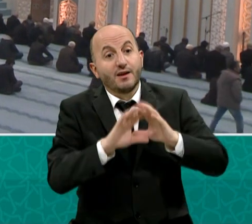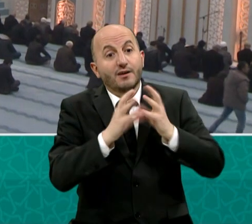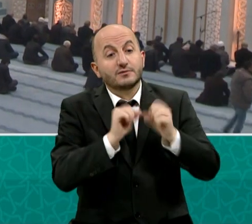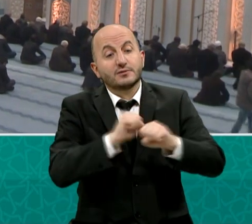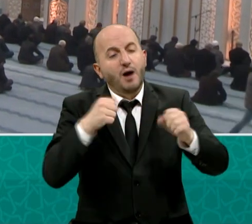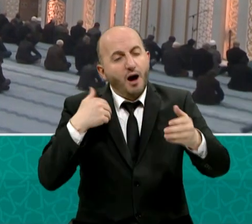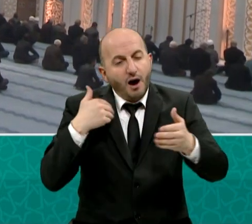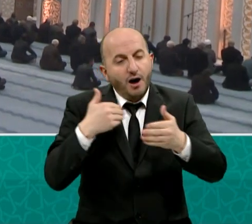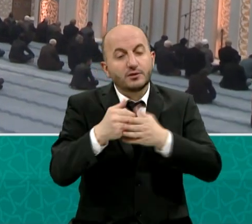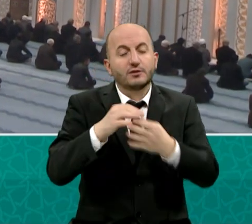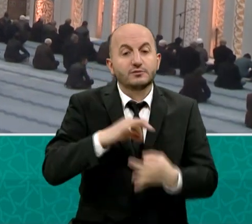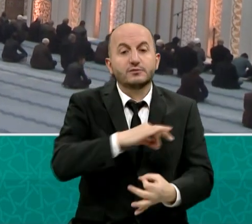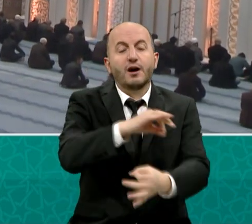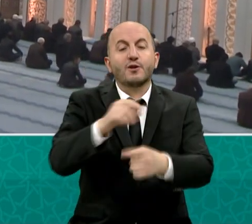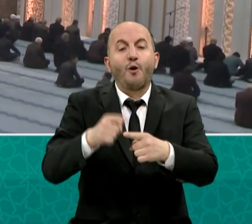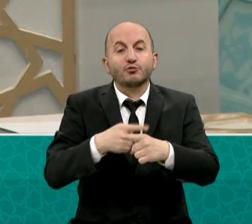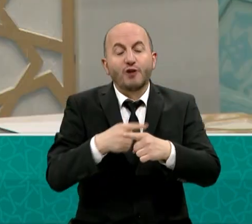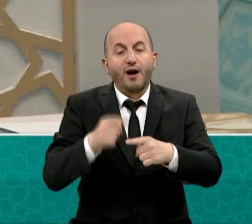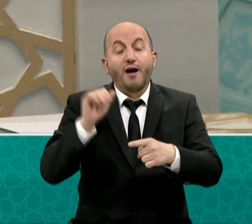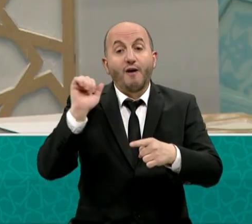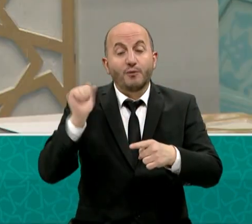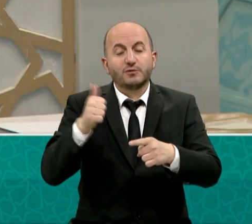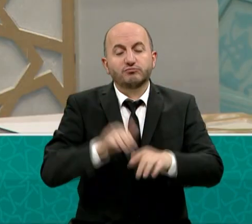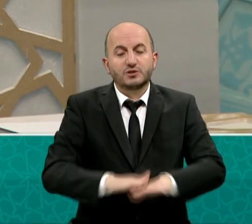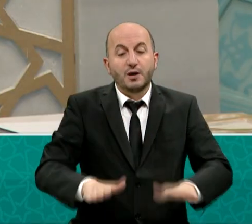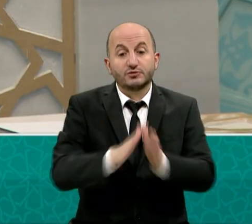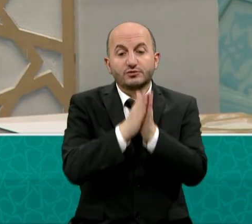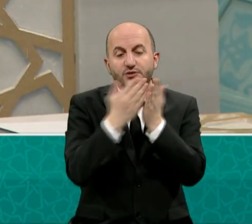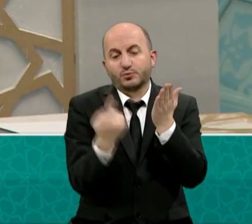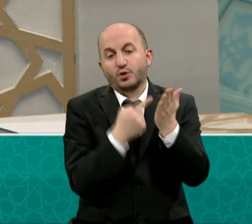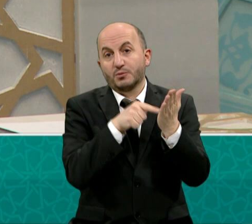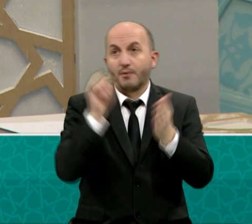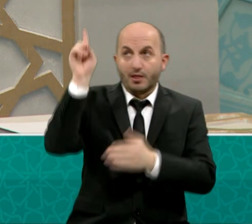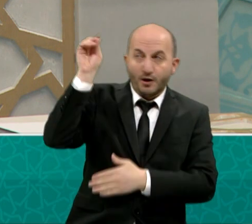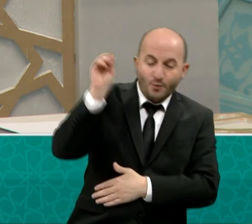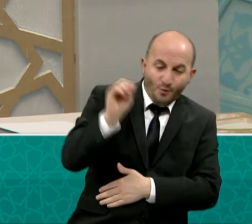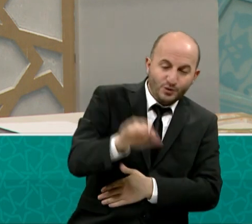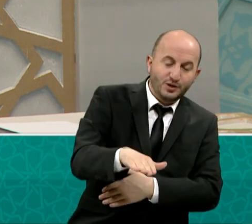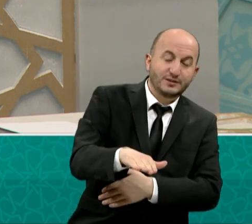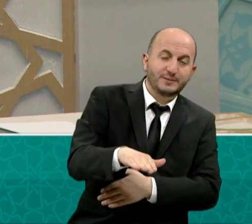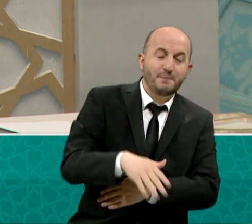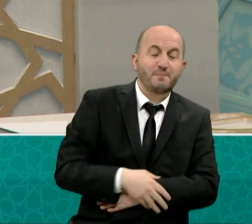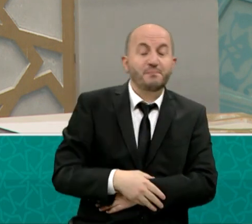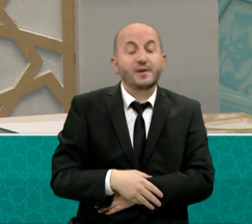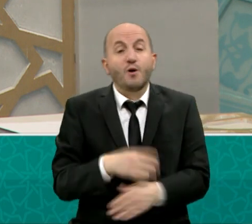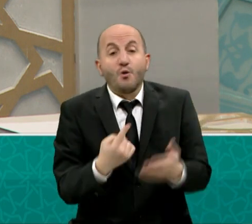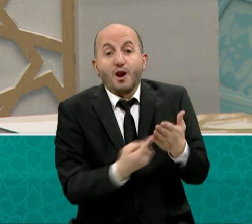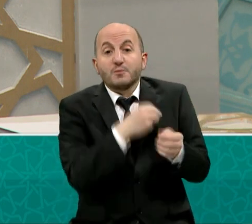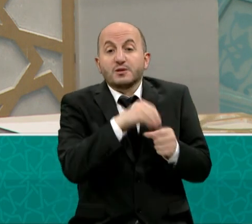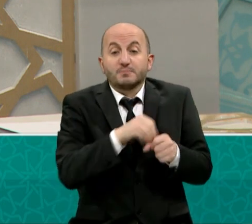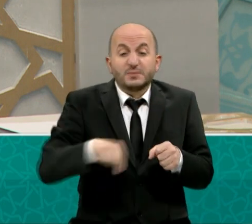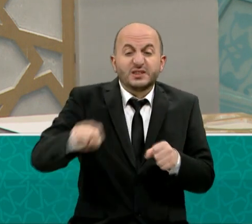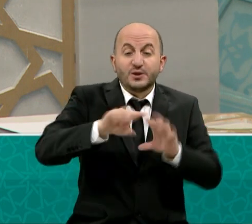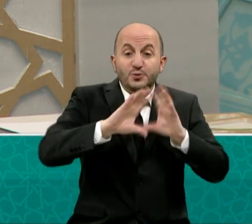kadar insanlığın ortak değeri olan temel kitabımız Kur'an-ı Kerim'i göndermiş. Kur'an-ı Kerim'de bize dünya